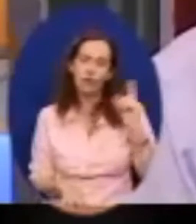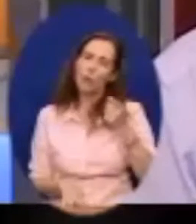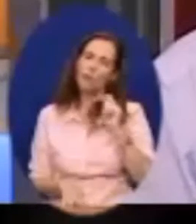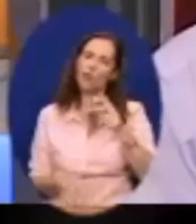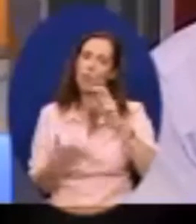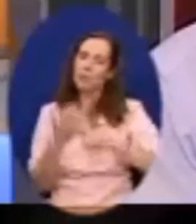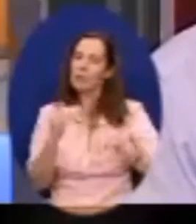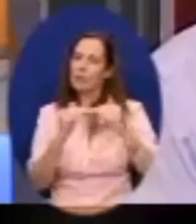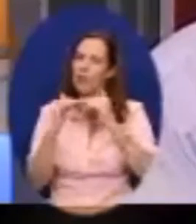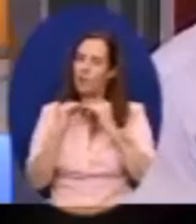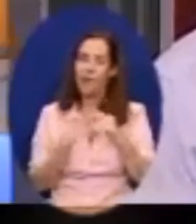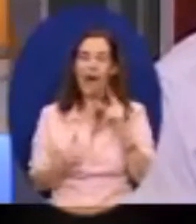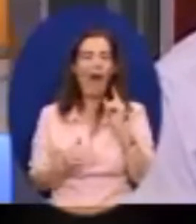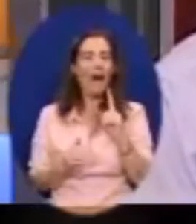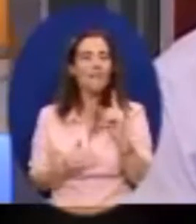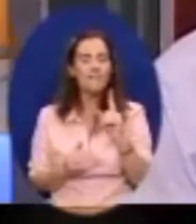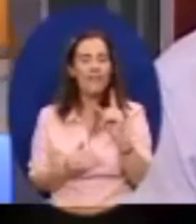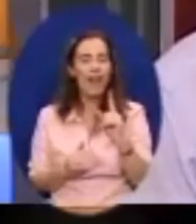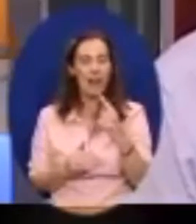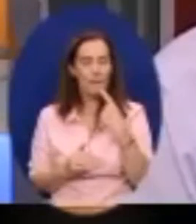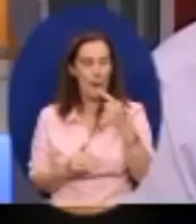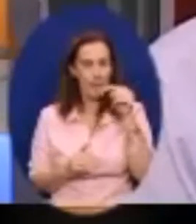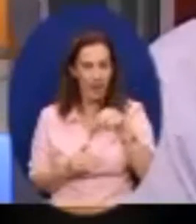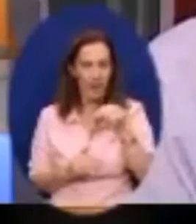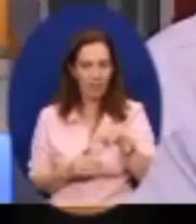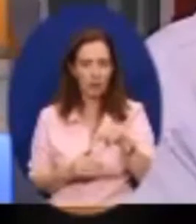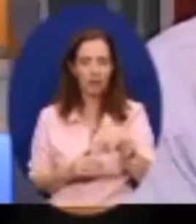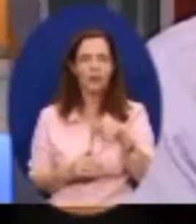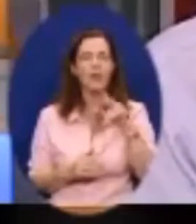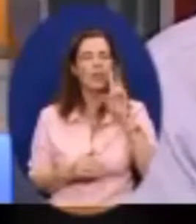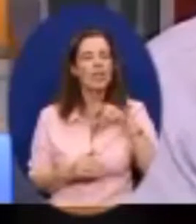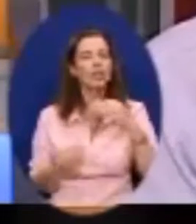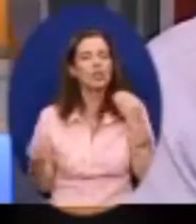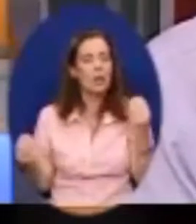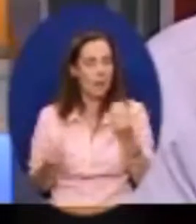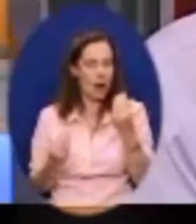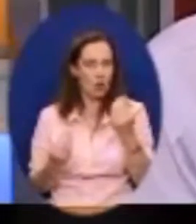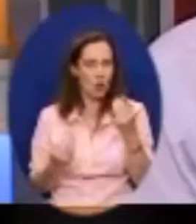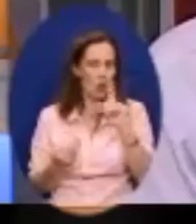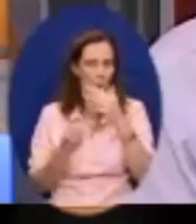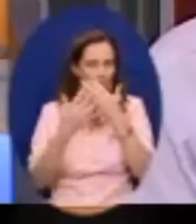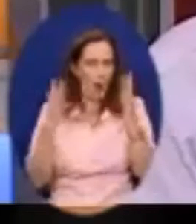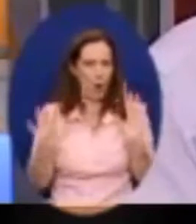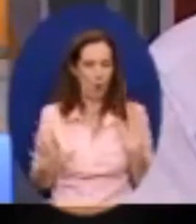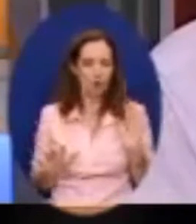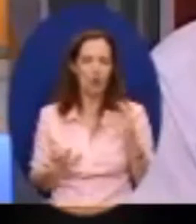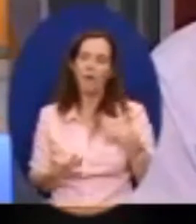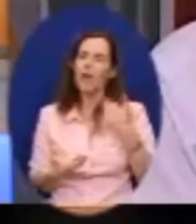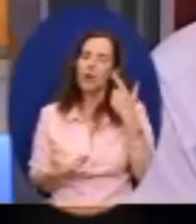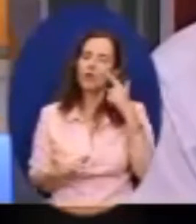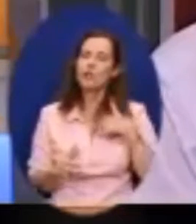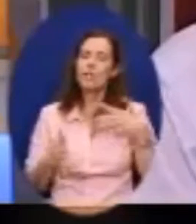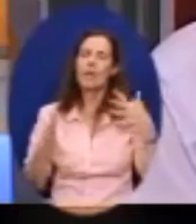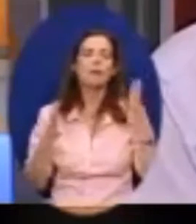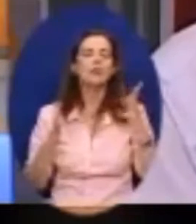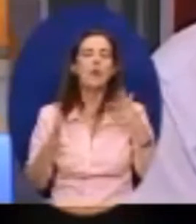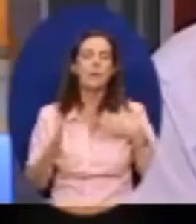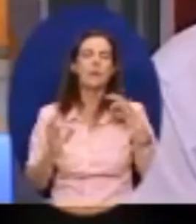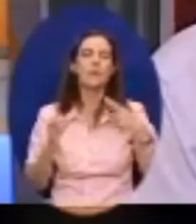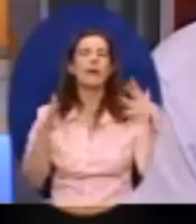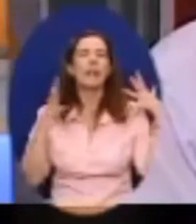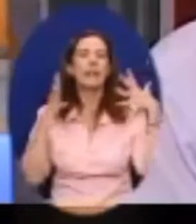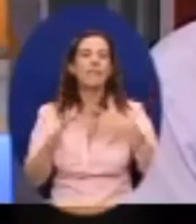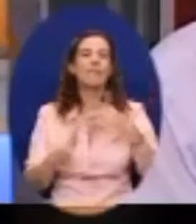ישלמו שווה, אבל מאחורי הטענה הזאת מסתתר איזשהו עיוות שאני רואה אותו כהתקפה על הצלחה ועל